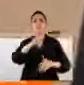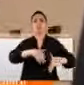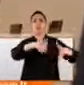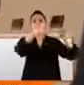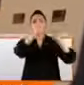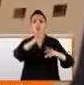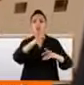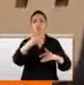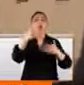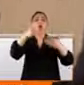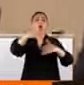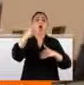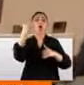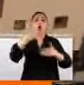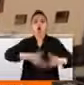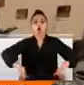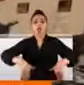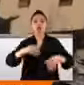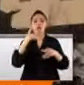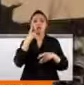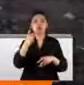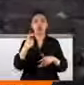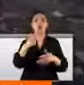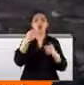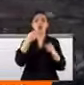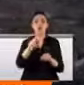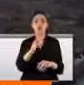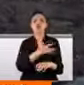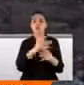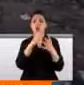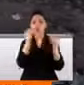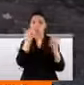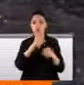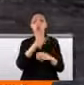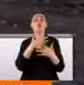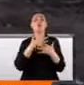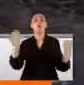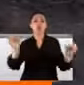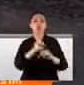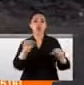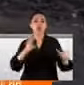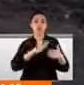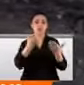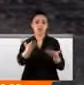apartmanı tedbir amaçlı boşaltılmıştı. Kimse can kaybı yaşamadı ama binada ağır hasar oluştu.